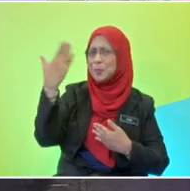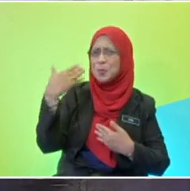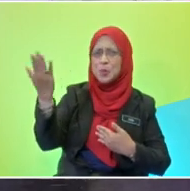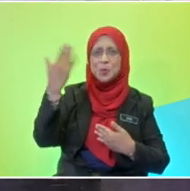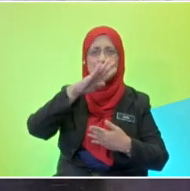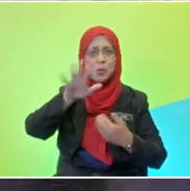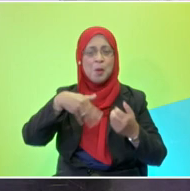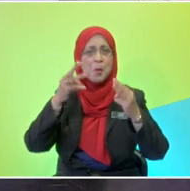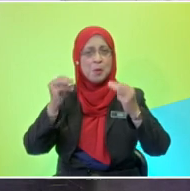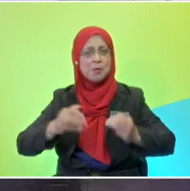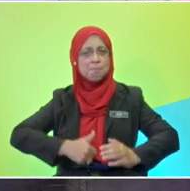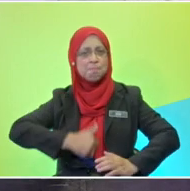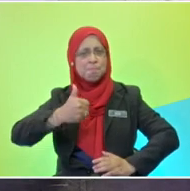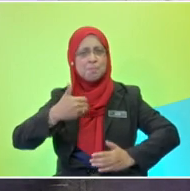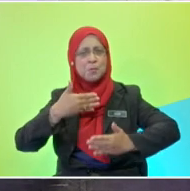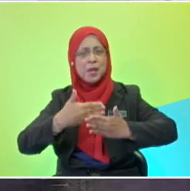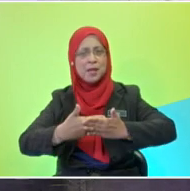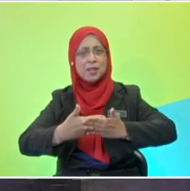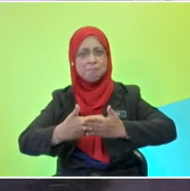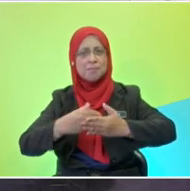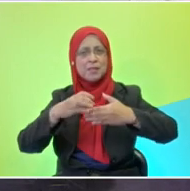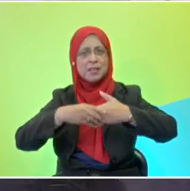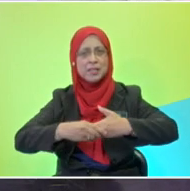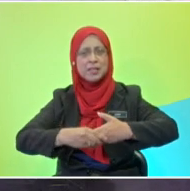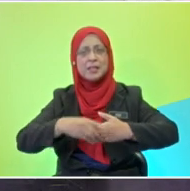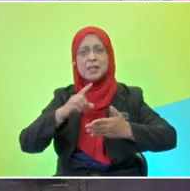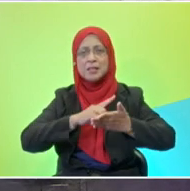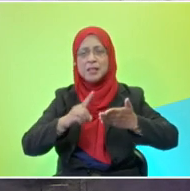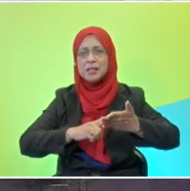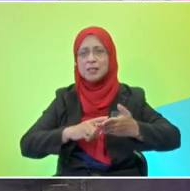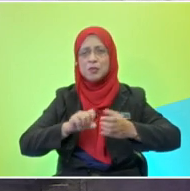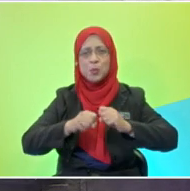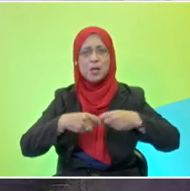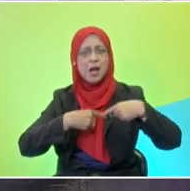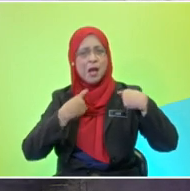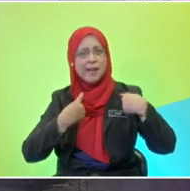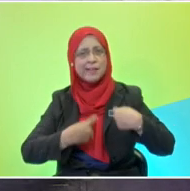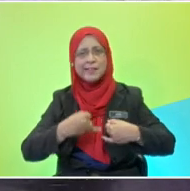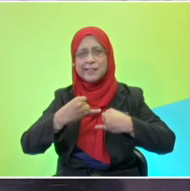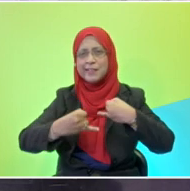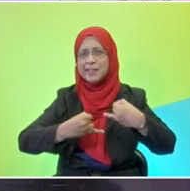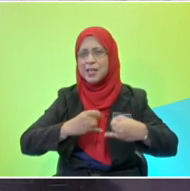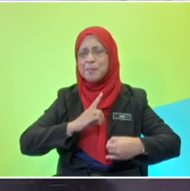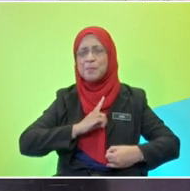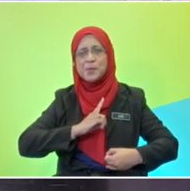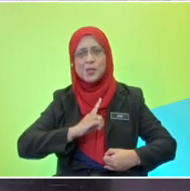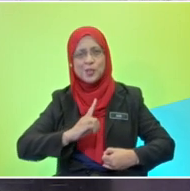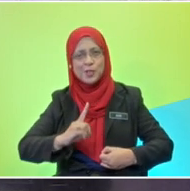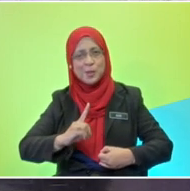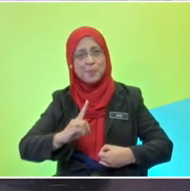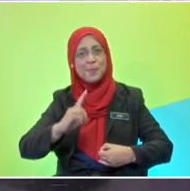manusia yang hebat sampaikan akad dalam zakat agar hati terus terikat kepada Islam